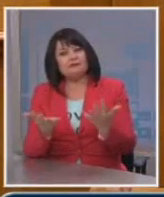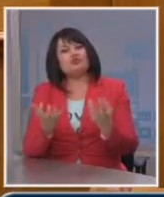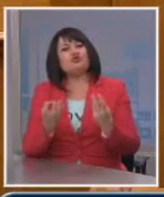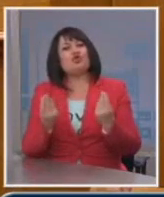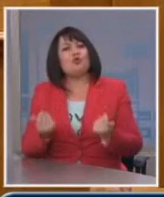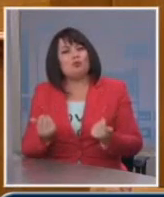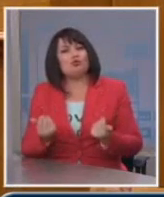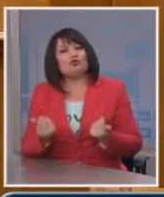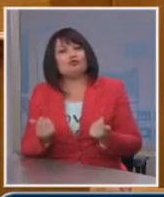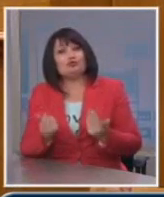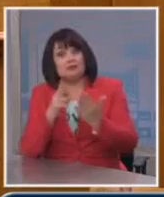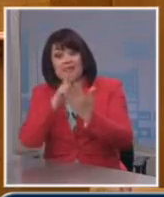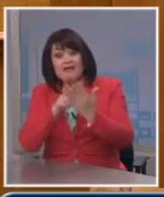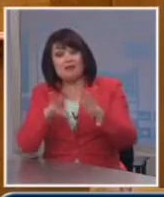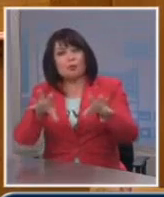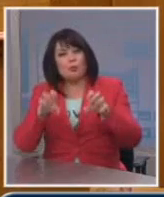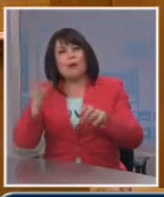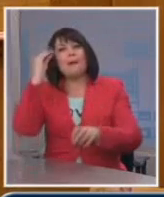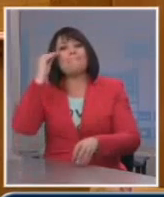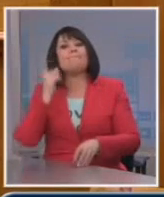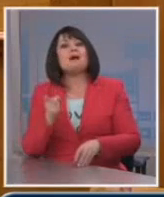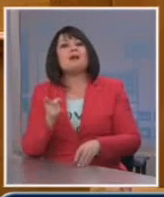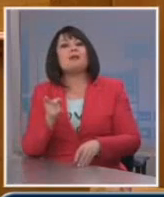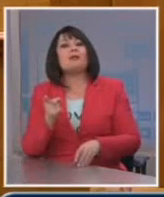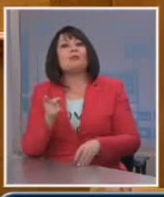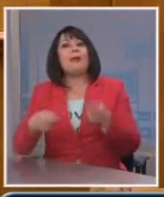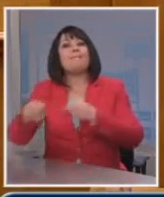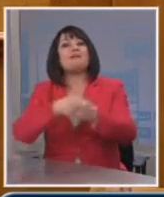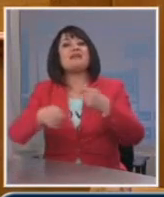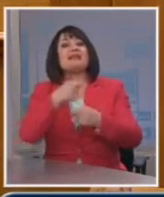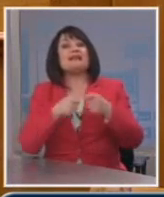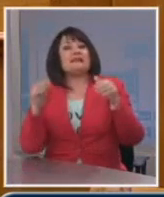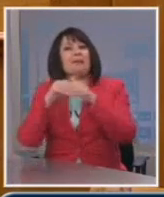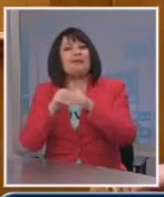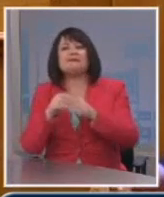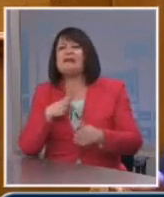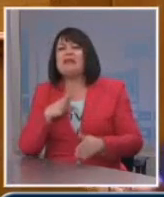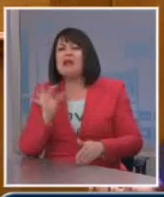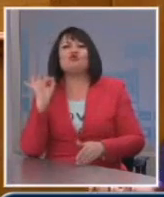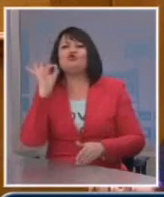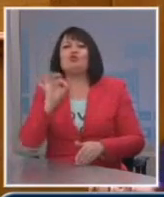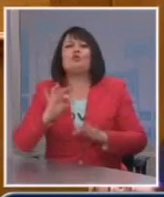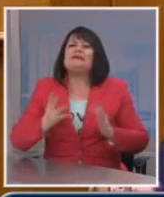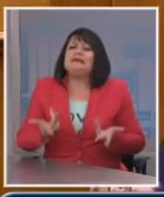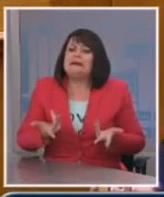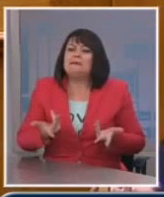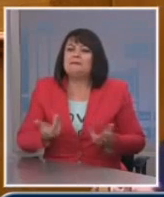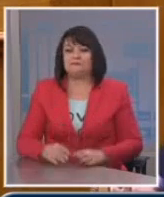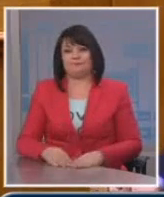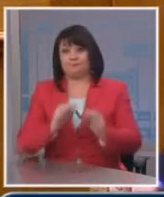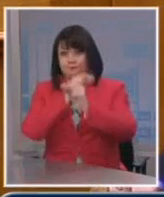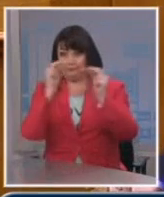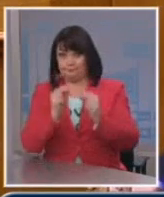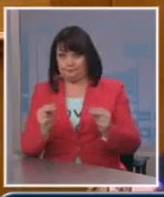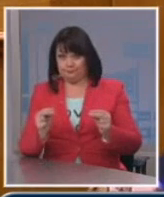διαβάσουμε, να αφουγκραστούμε τις επιδιώξεις των επιχειρήσεων και των επενδυτών. Και το συμπέρασμα το